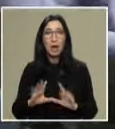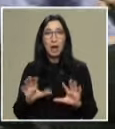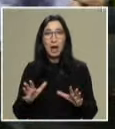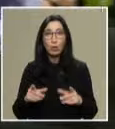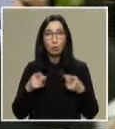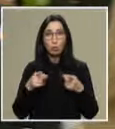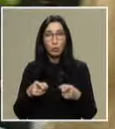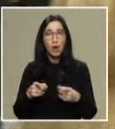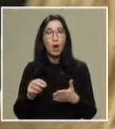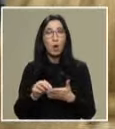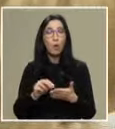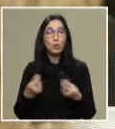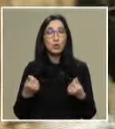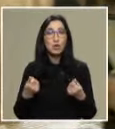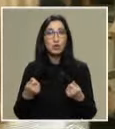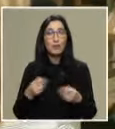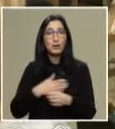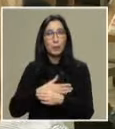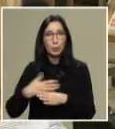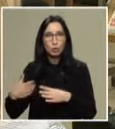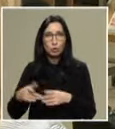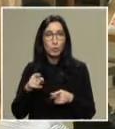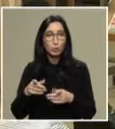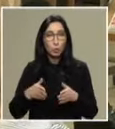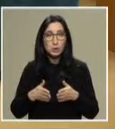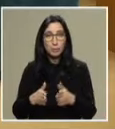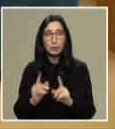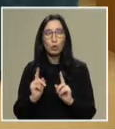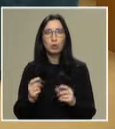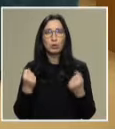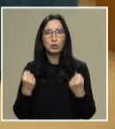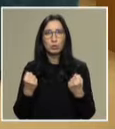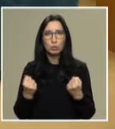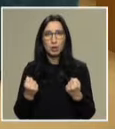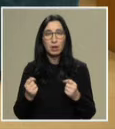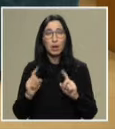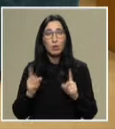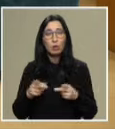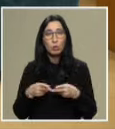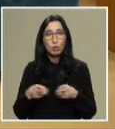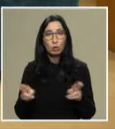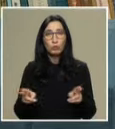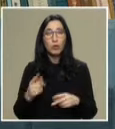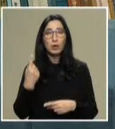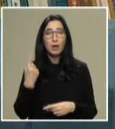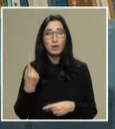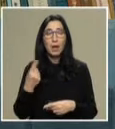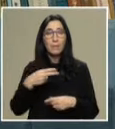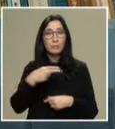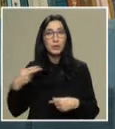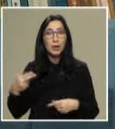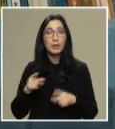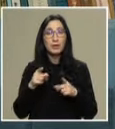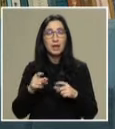това означава да продължим по този път, който е труден, който ще отвори една тема, която